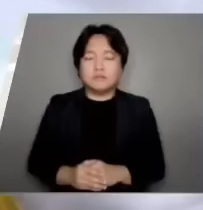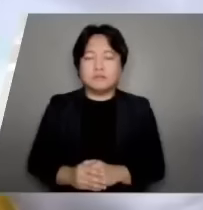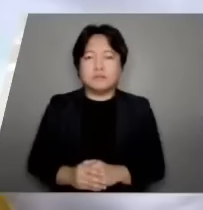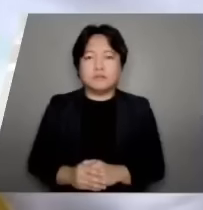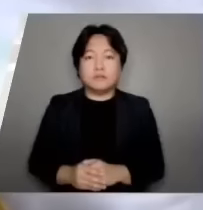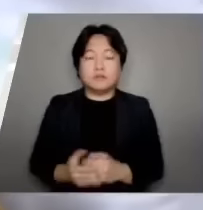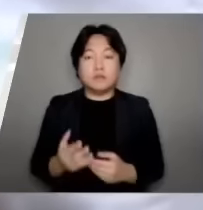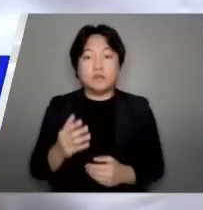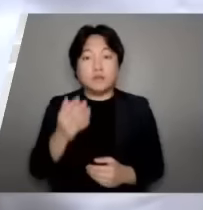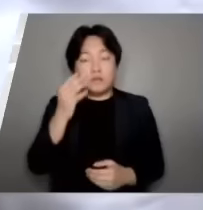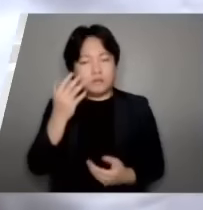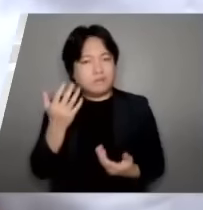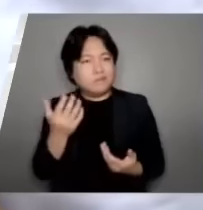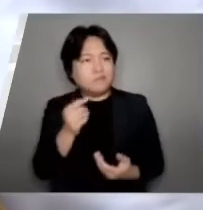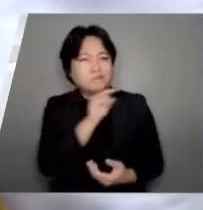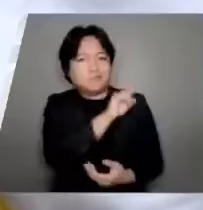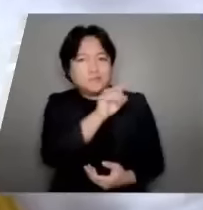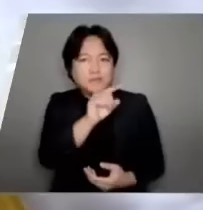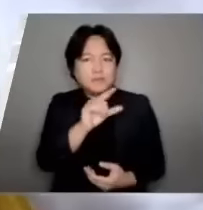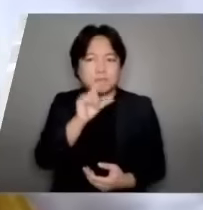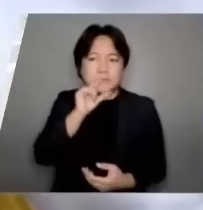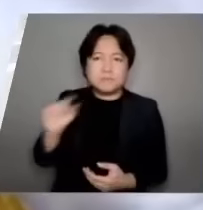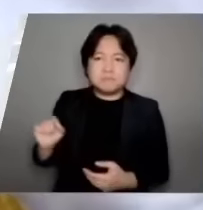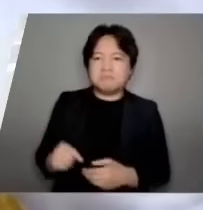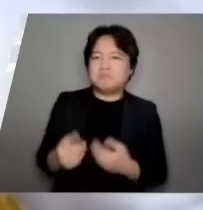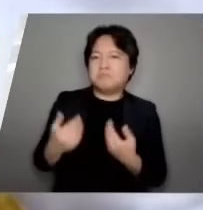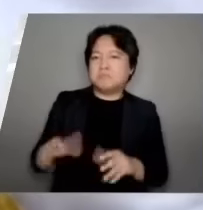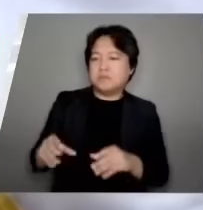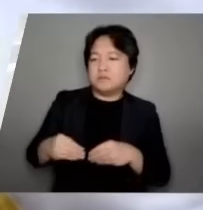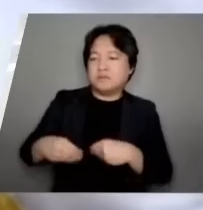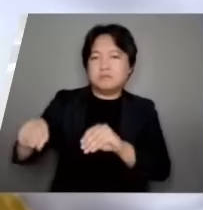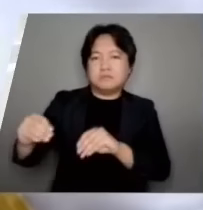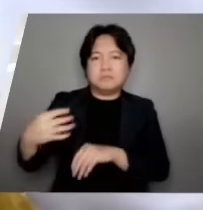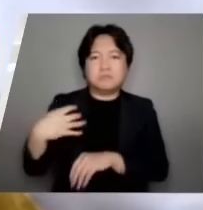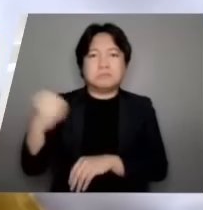impormante. Nakuha na no, yung kidney. Hindi nila binayaran. So,